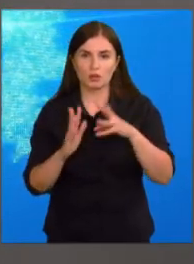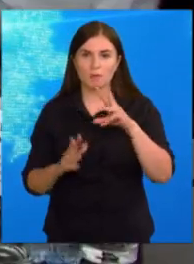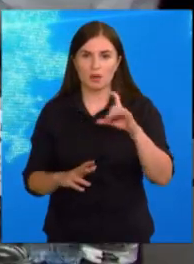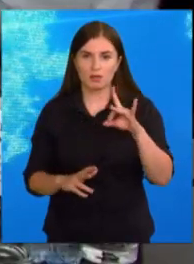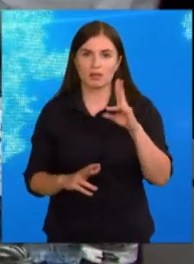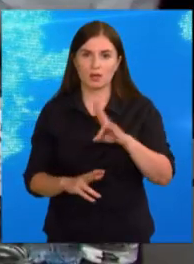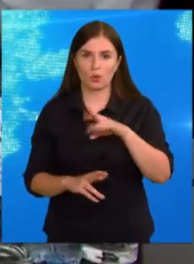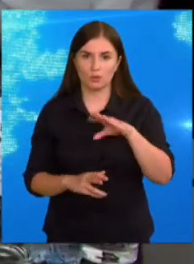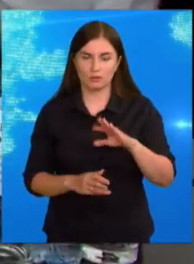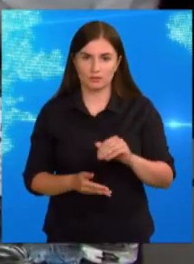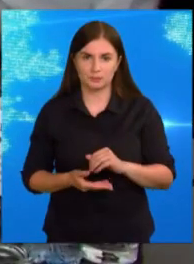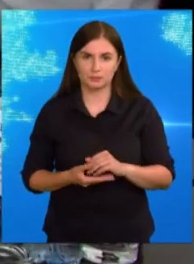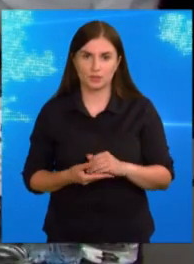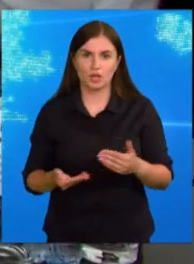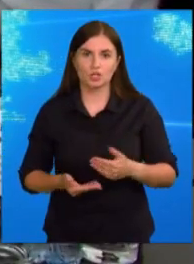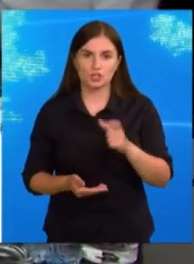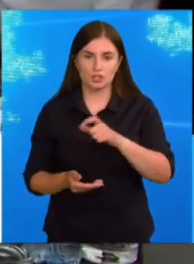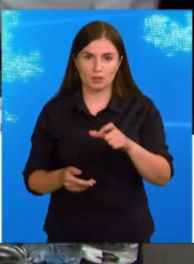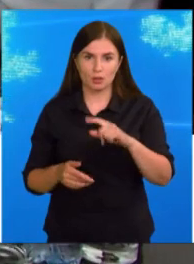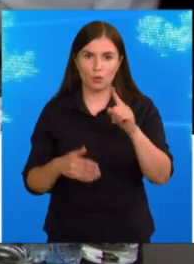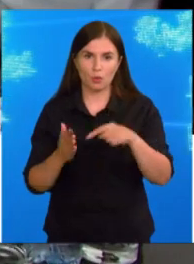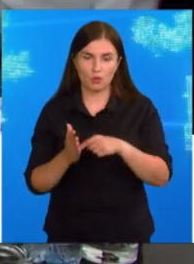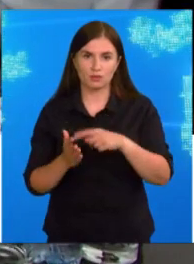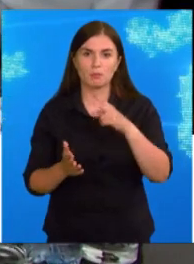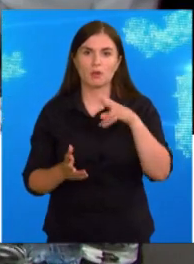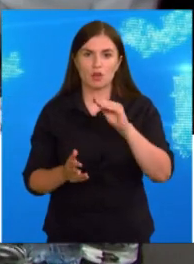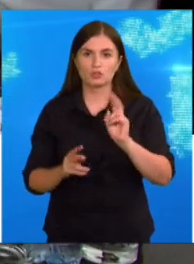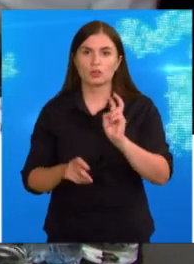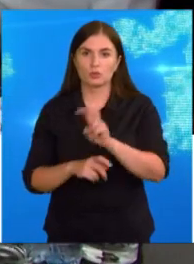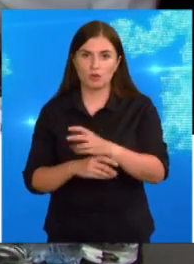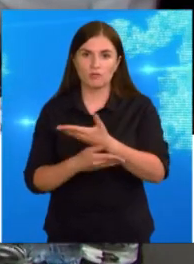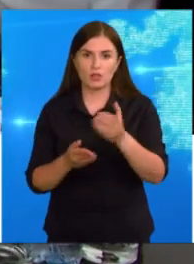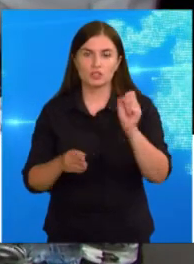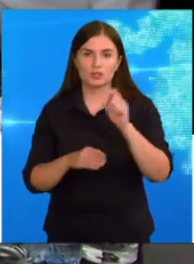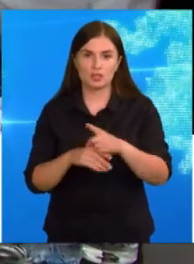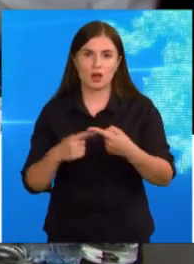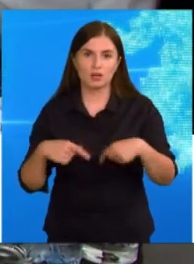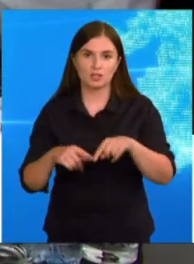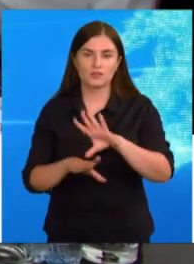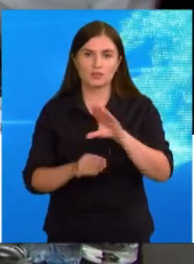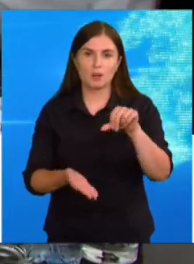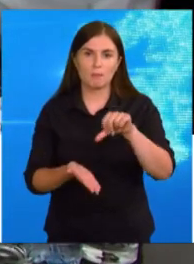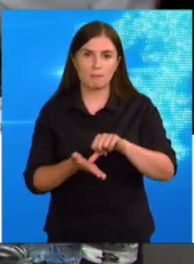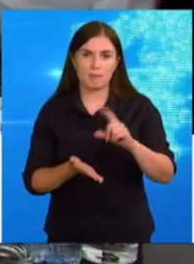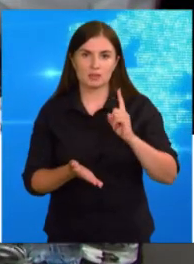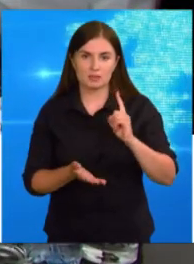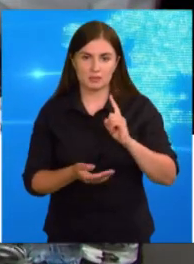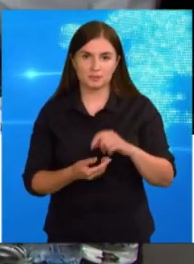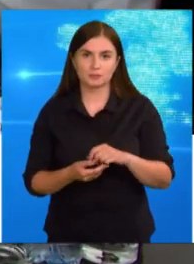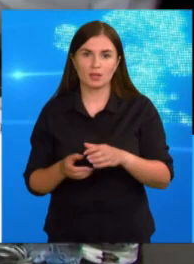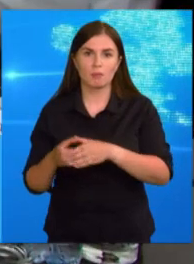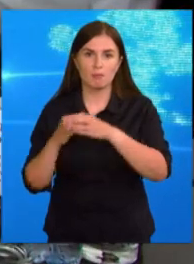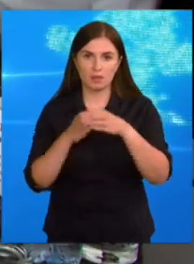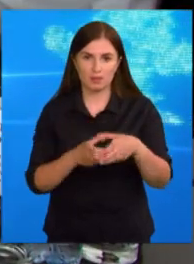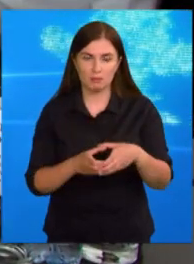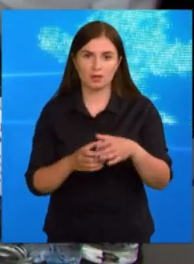Котова. Жители города на пляже идут, поэтому ваша задача сейчас организовать все посты, то есть и мобильные бригады,